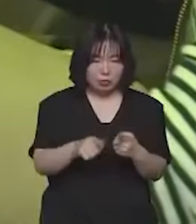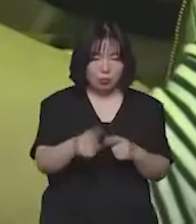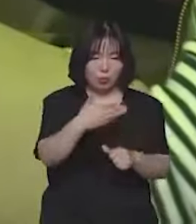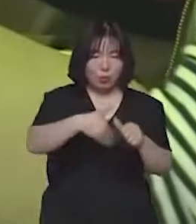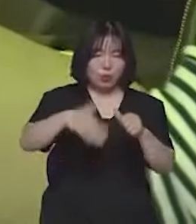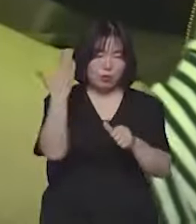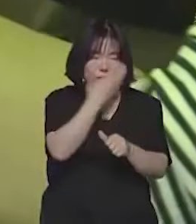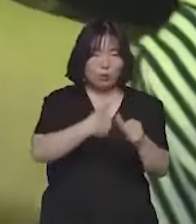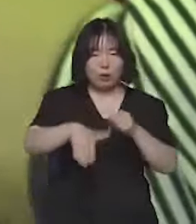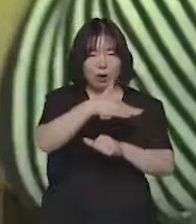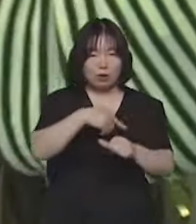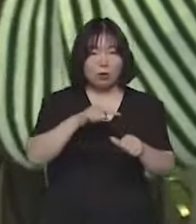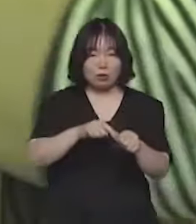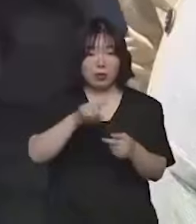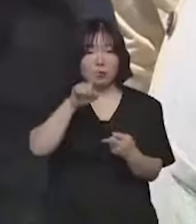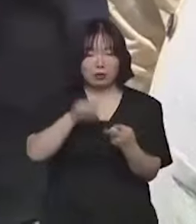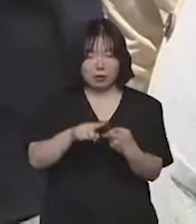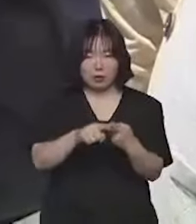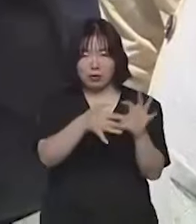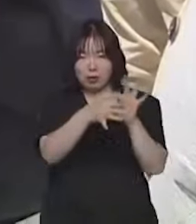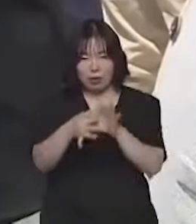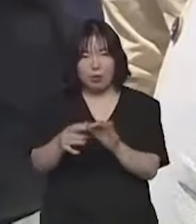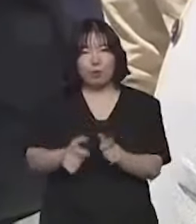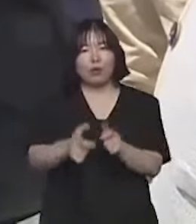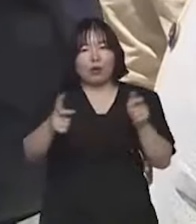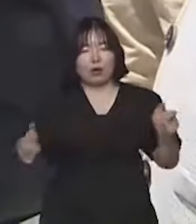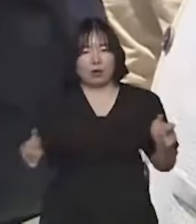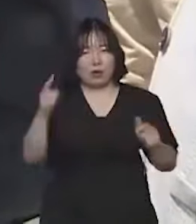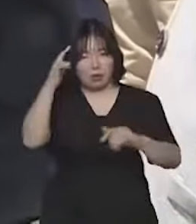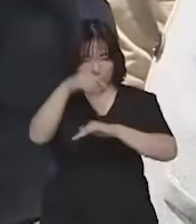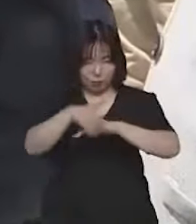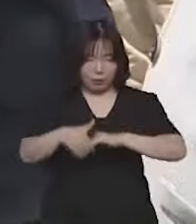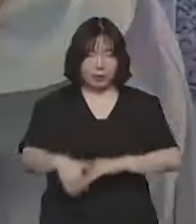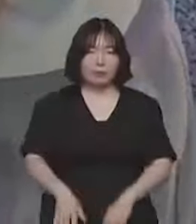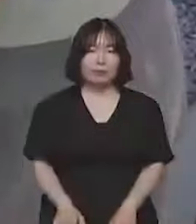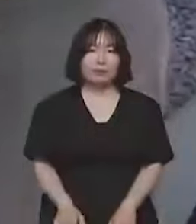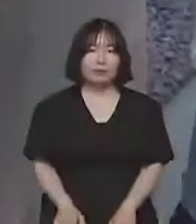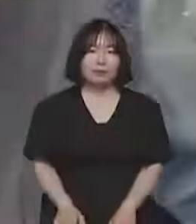있도록 지원을 확대해 나갈 계획입니다. KBC 임경섭입니다.